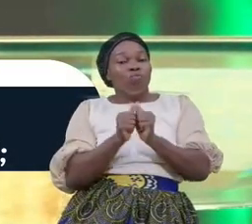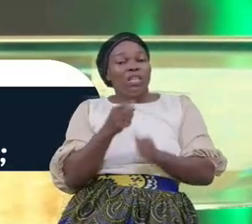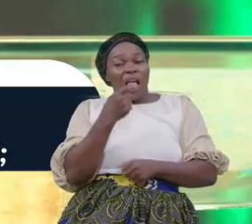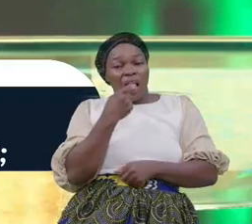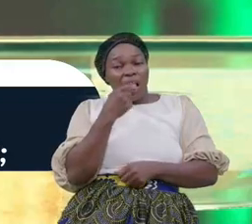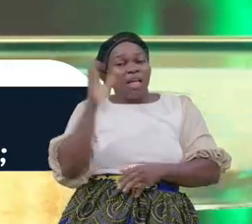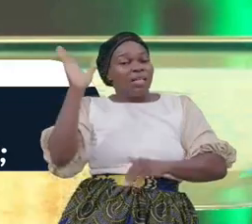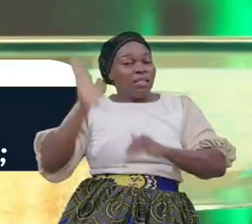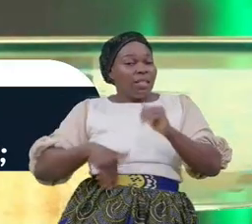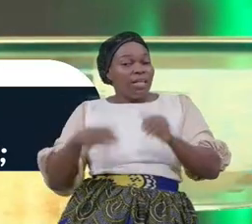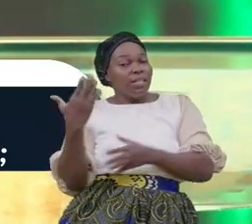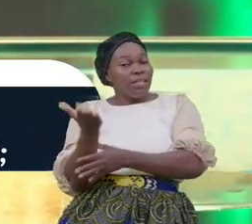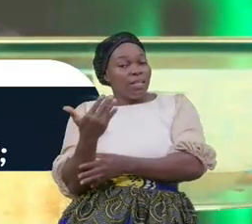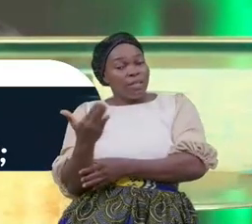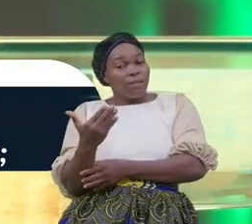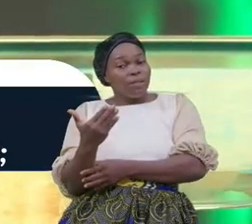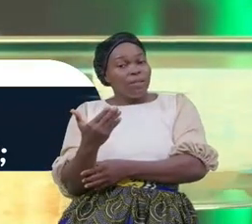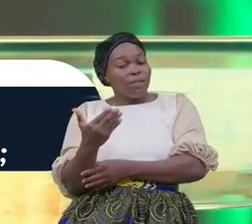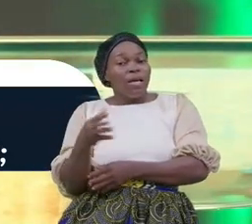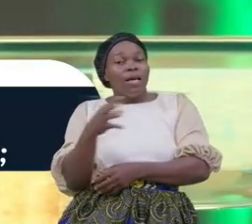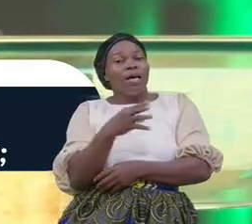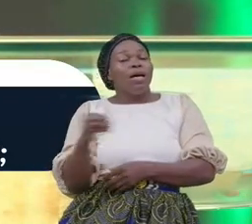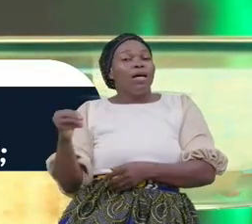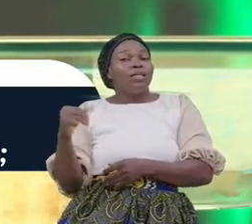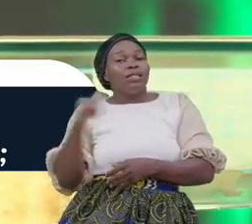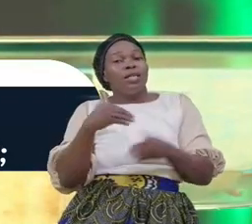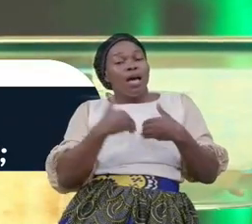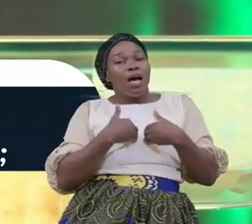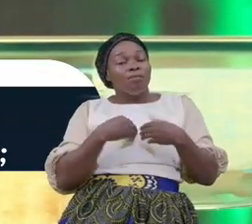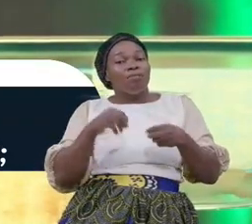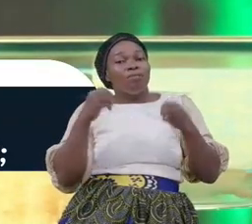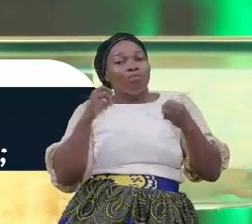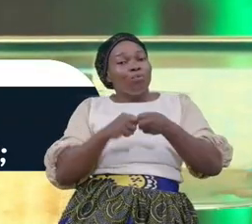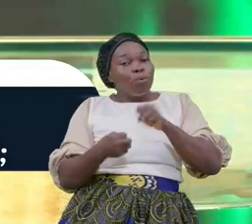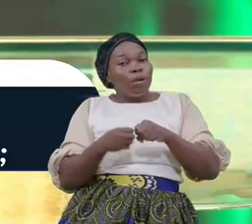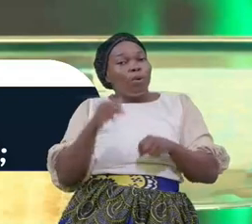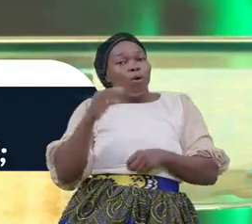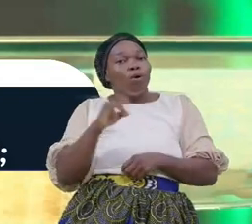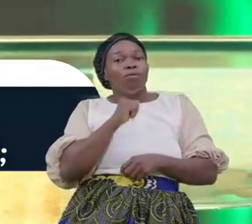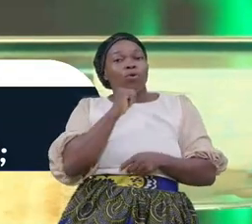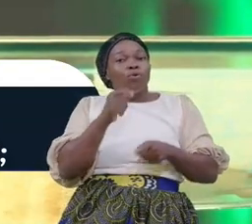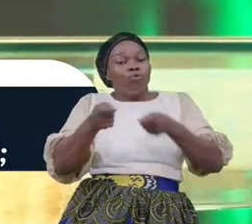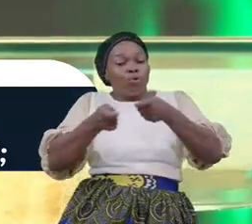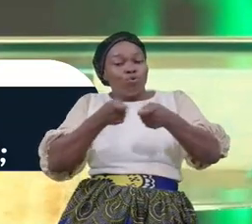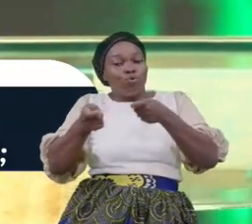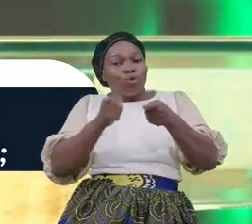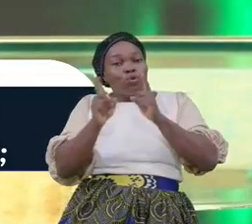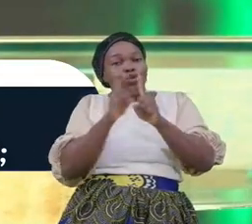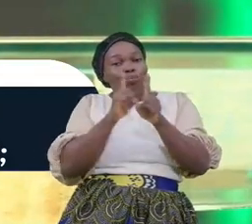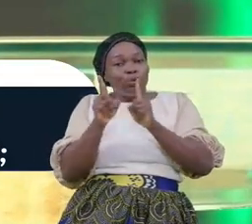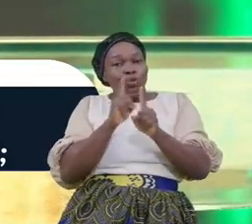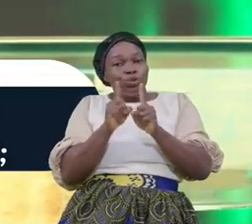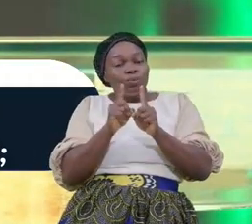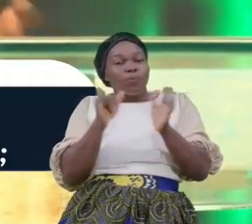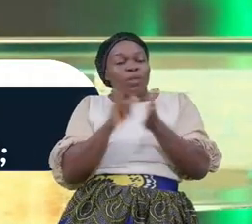problèmes avec leur langue plus que leurs mains. Ils avaient le problème de paroles non